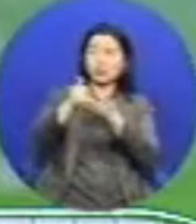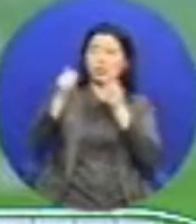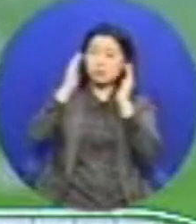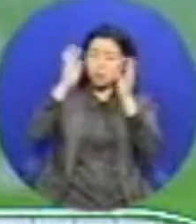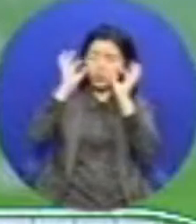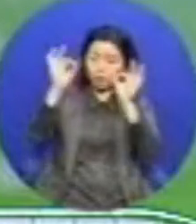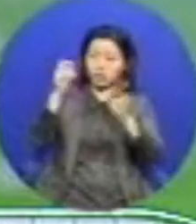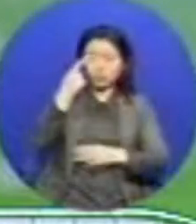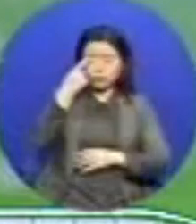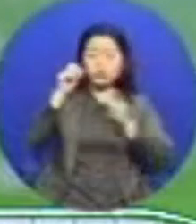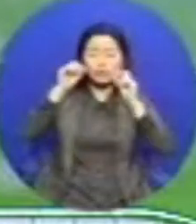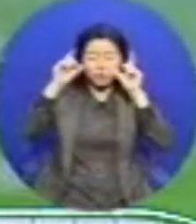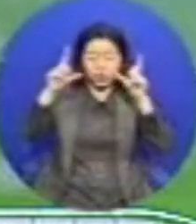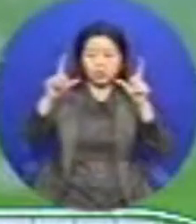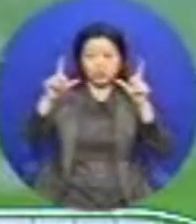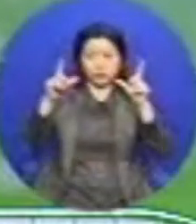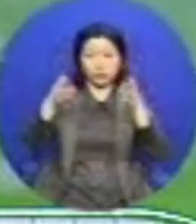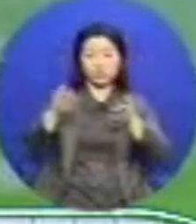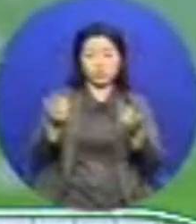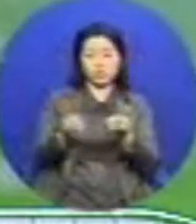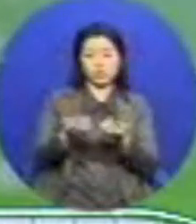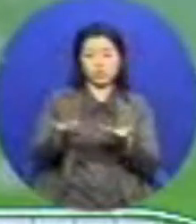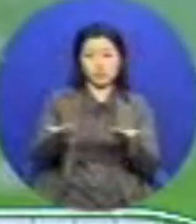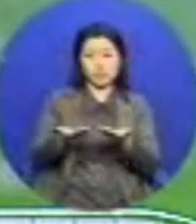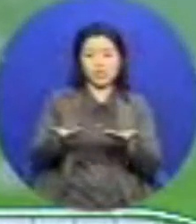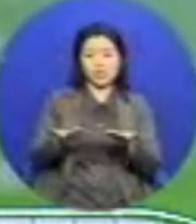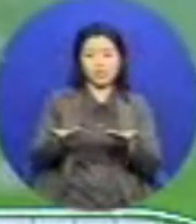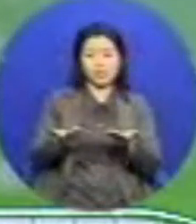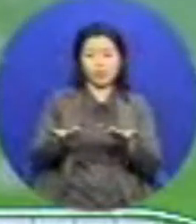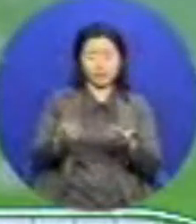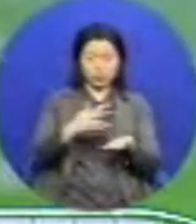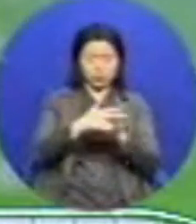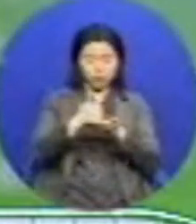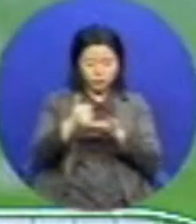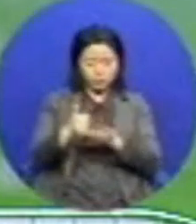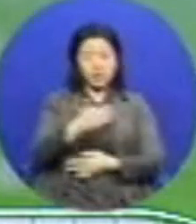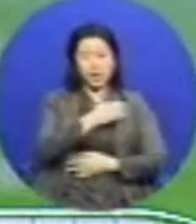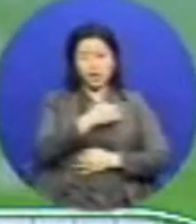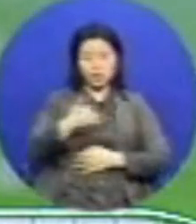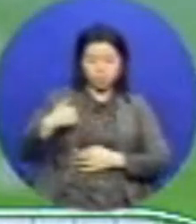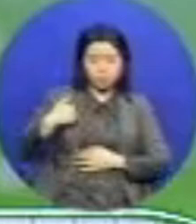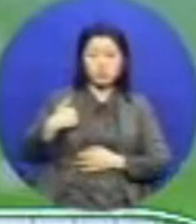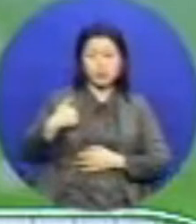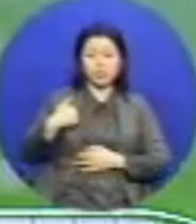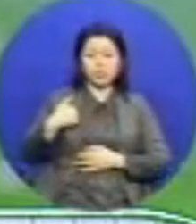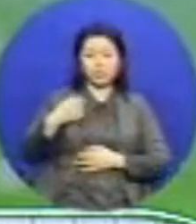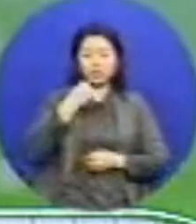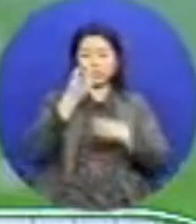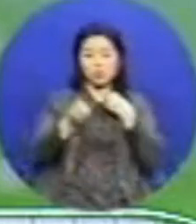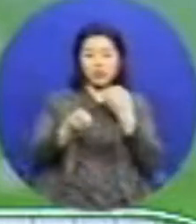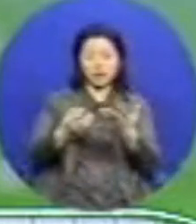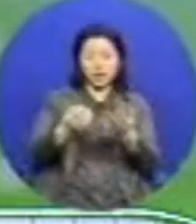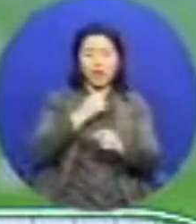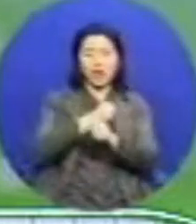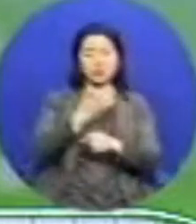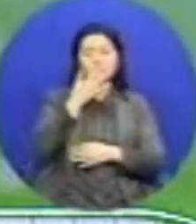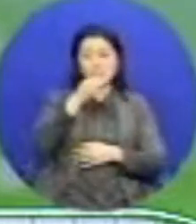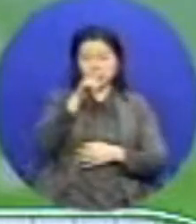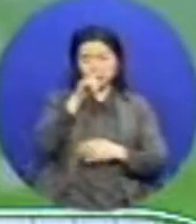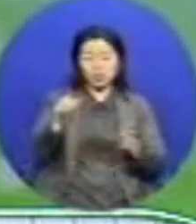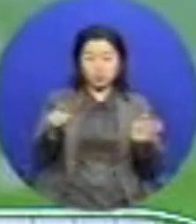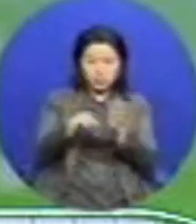그리고 예수님 한 분이면 충분한 그 믿음을 고백할 수 있도록 성도들을 도와주고 세워 주는 일이